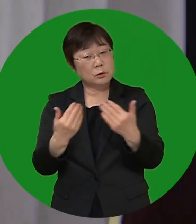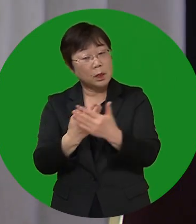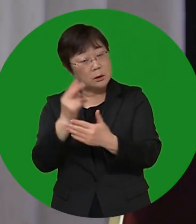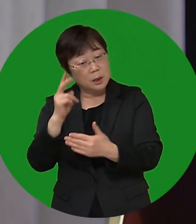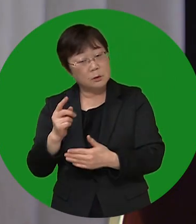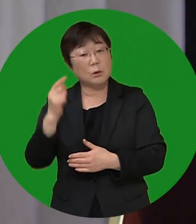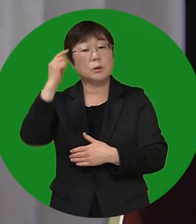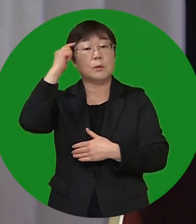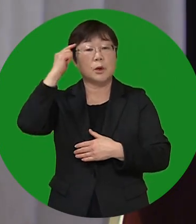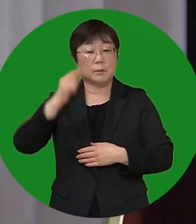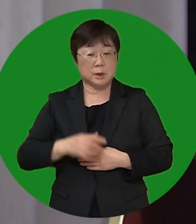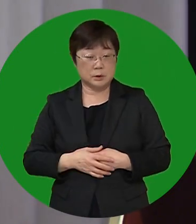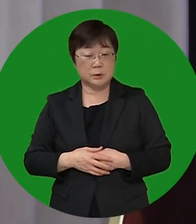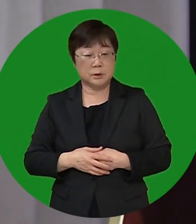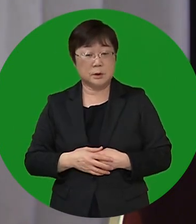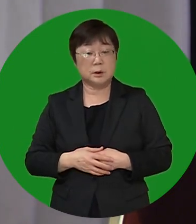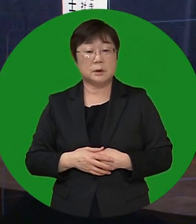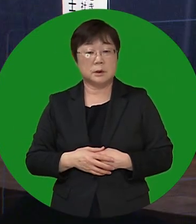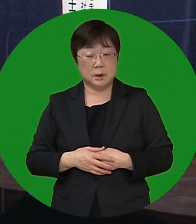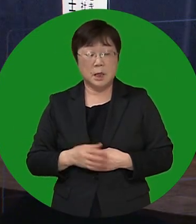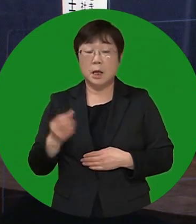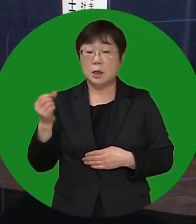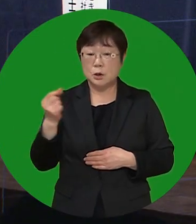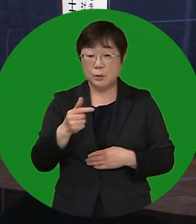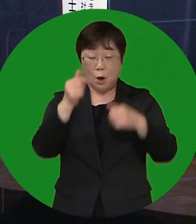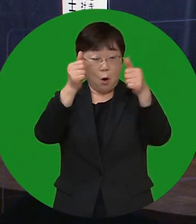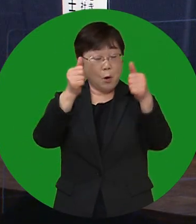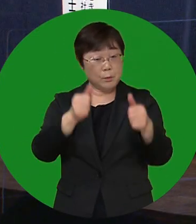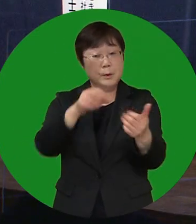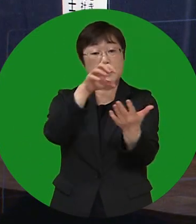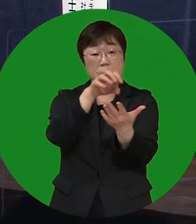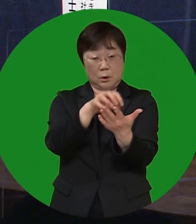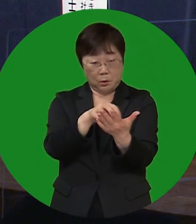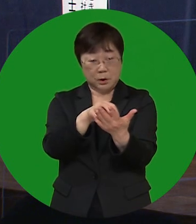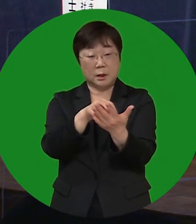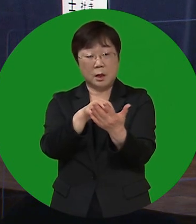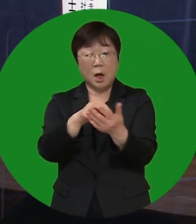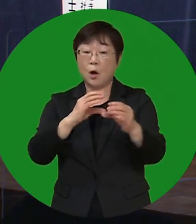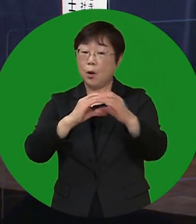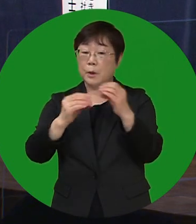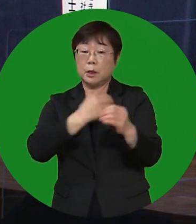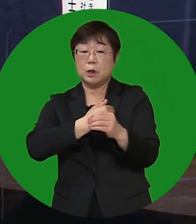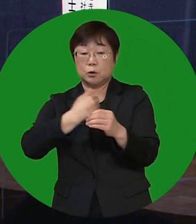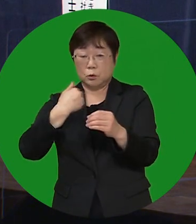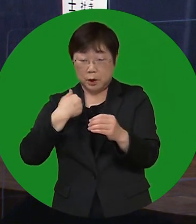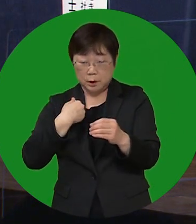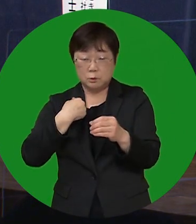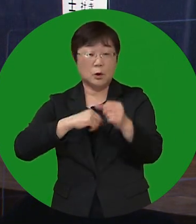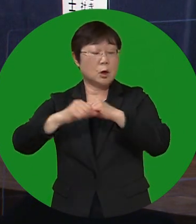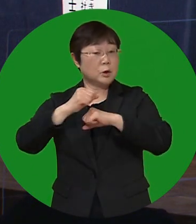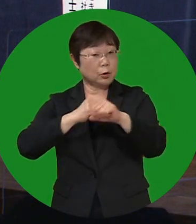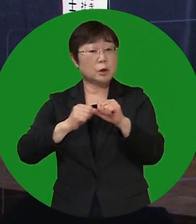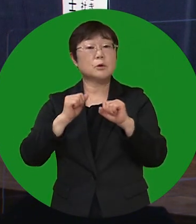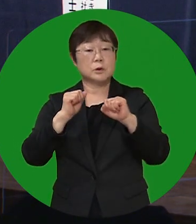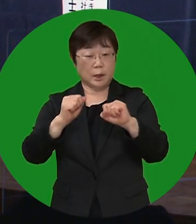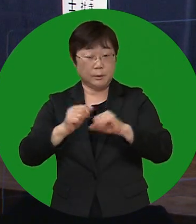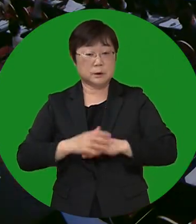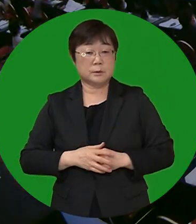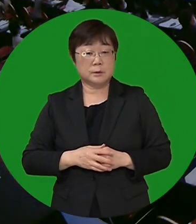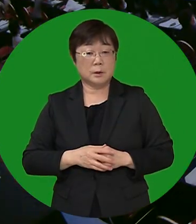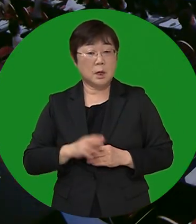till 風に思っています aspd にホームページをでもコミュニケーションができるということに取り組んでおります